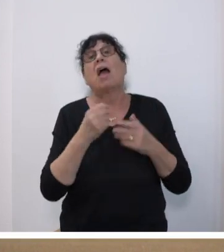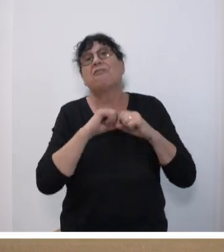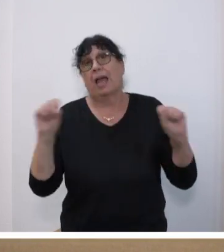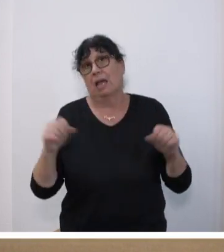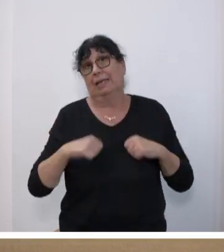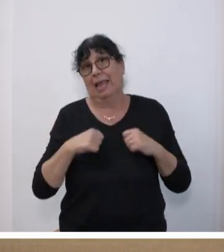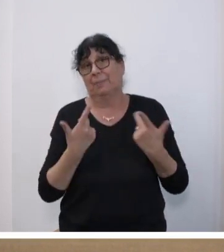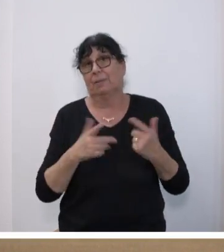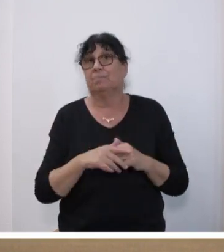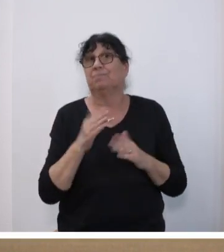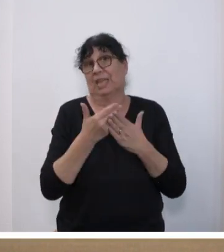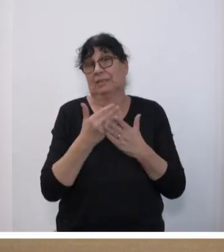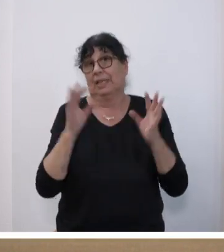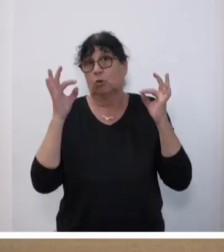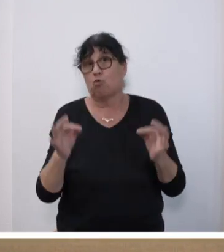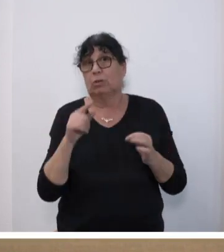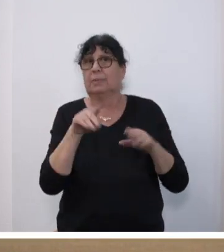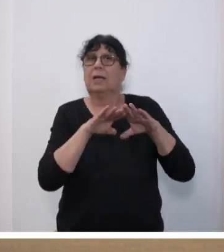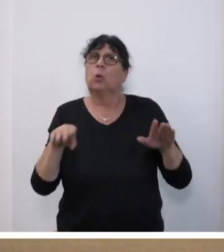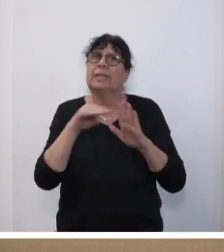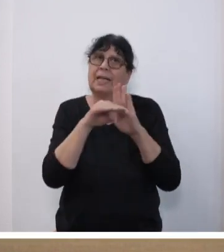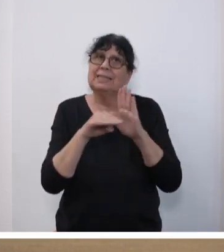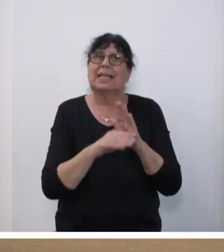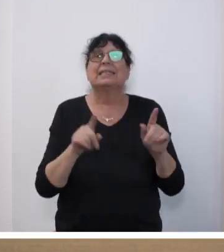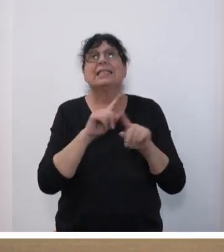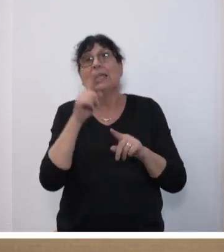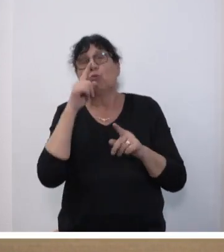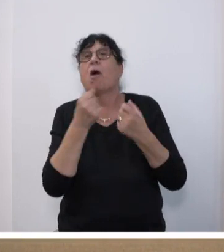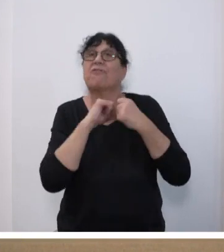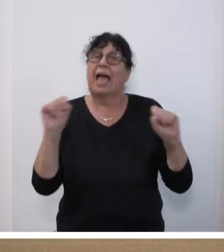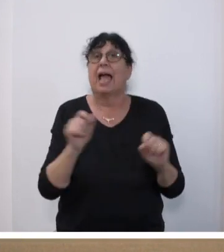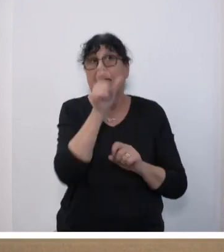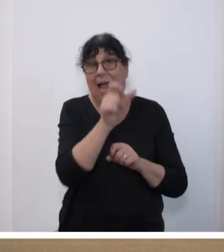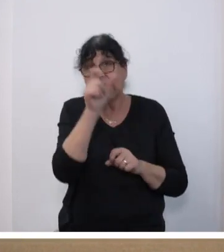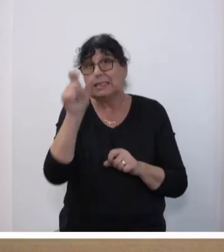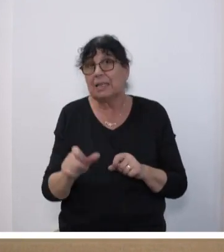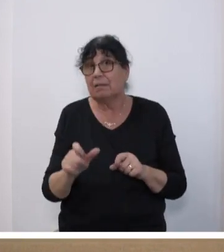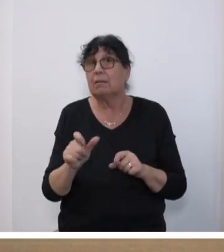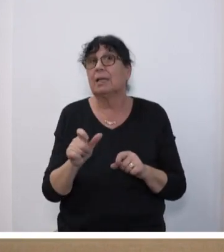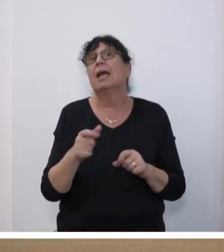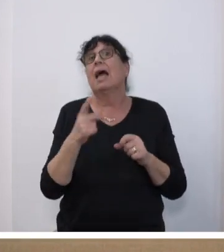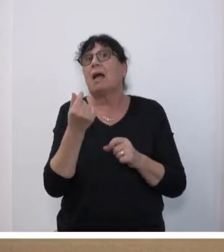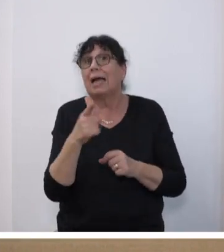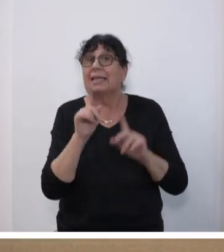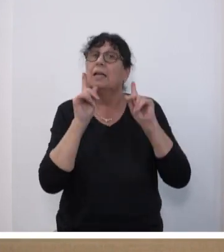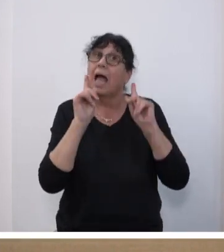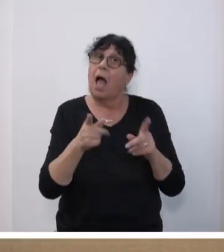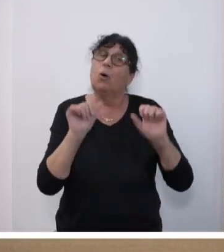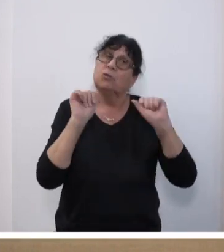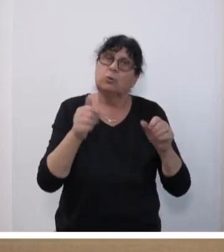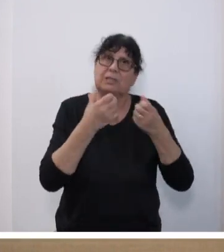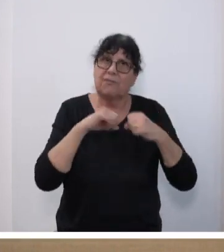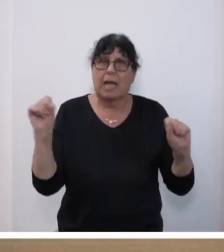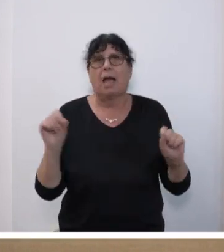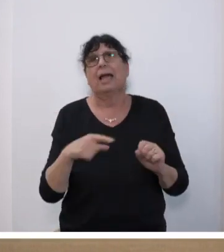Und deshalb ist es gut, dass dieses Grundgesetz nicht nur die Freiheit des Einzelnen garantiert, sondern dass es auch den Schutz der Freiheit, den Schutz